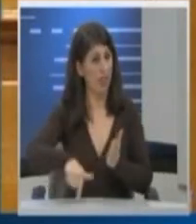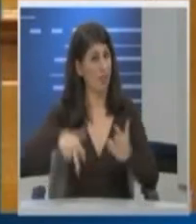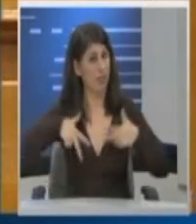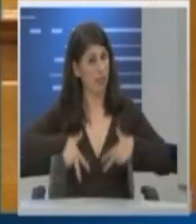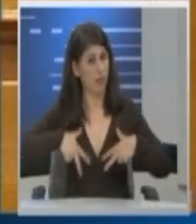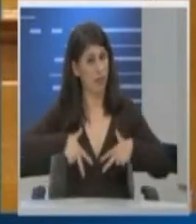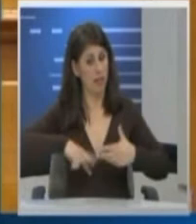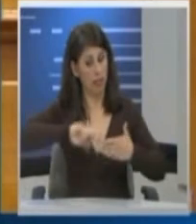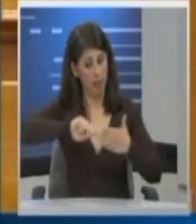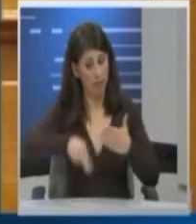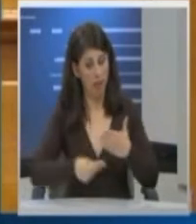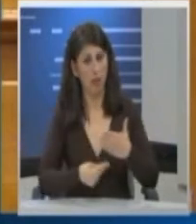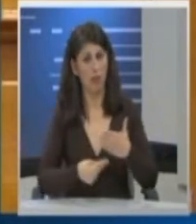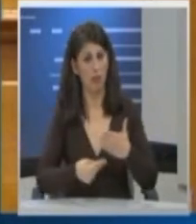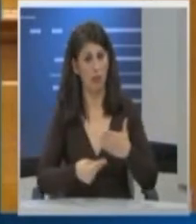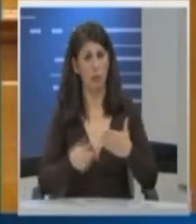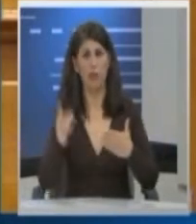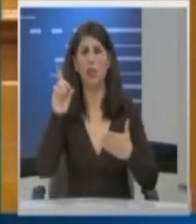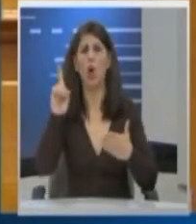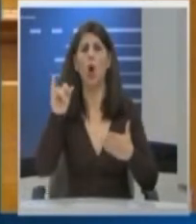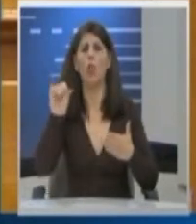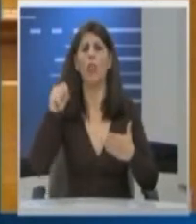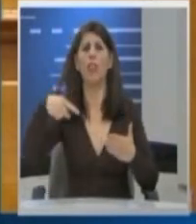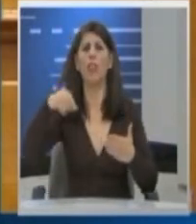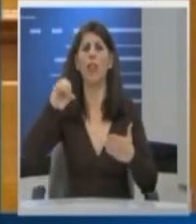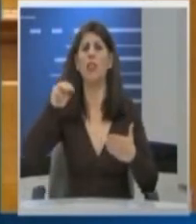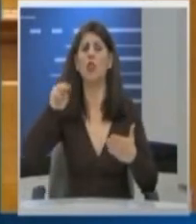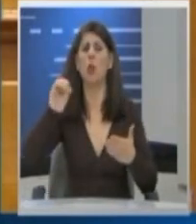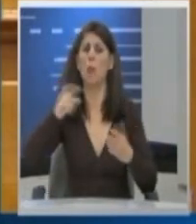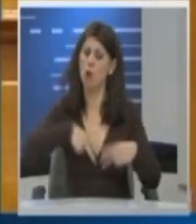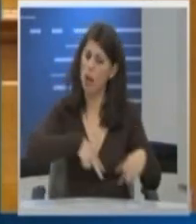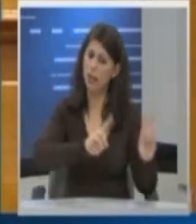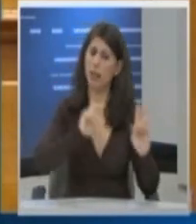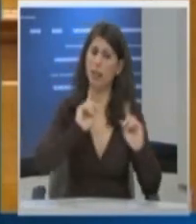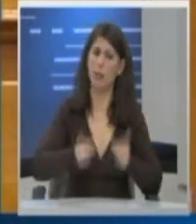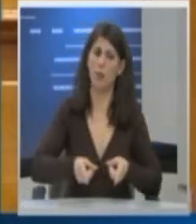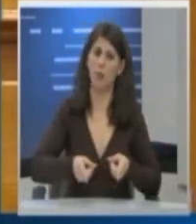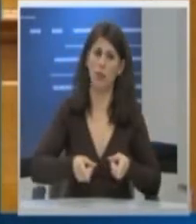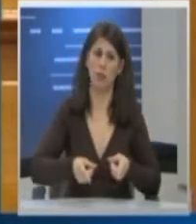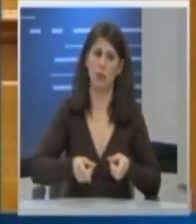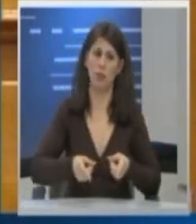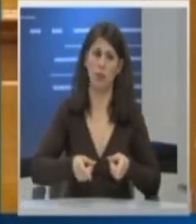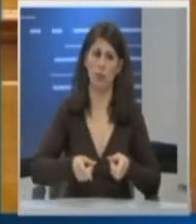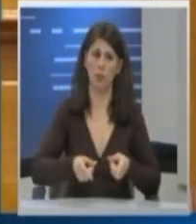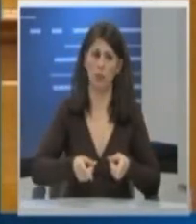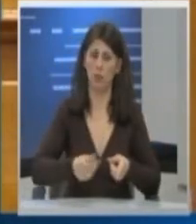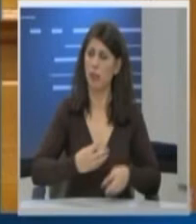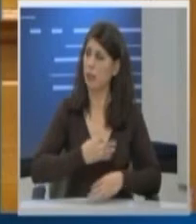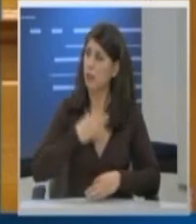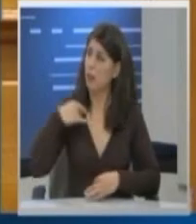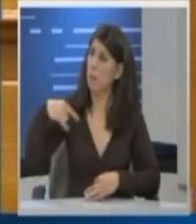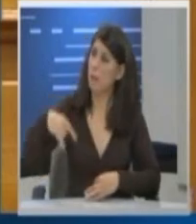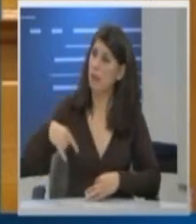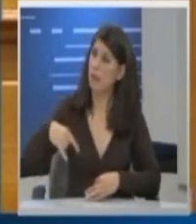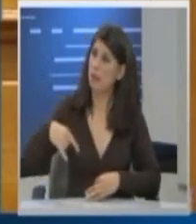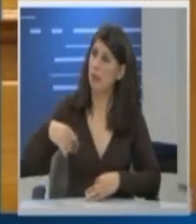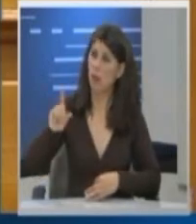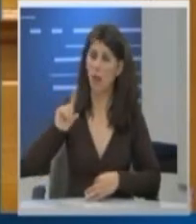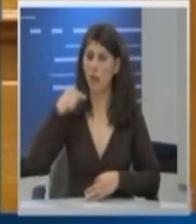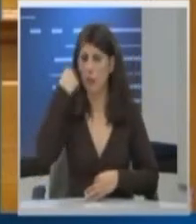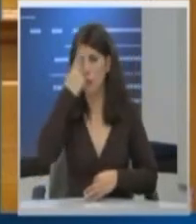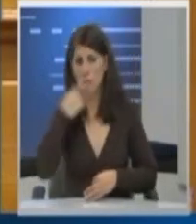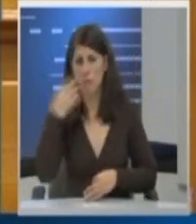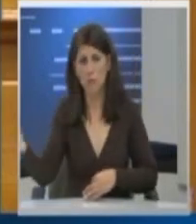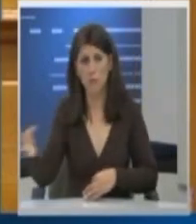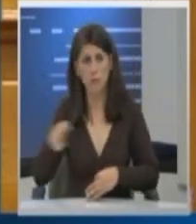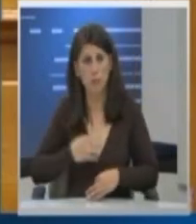αυτή την κυβέρνηση θα υπέγραφε για το δίστομο. Να εκτελεστεί η απόφαση. Κύριε Παρασκευόπουλε, όχι, δεν είναι επί